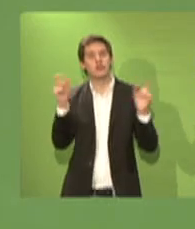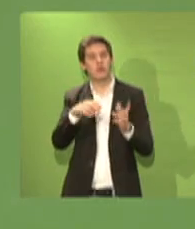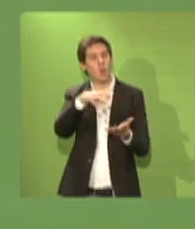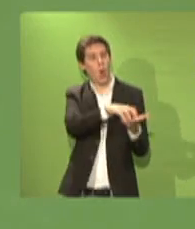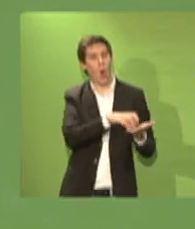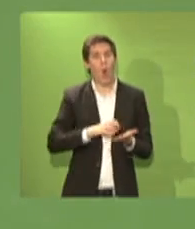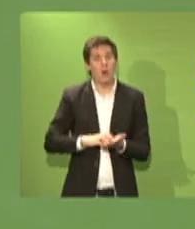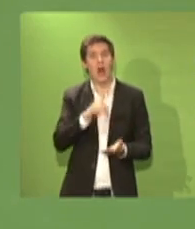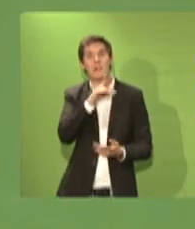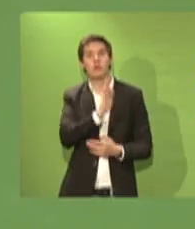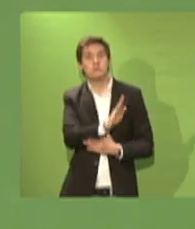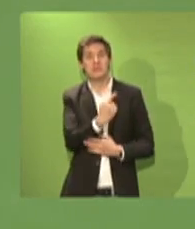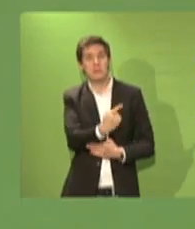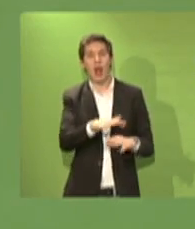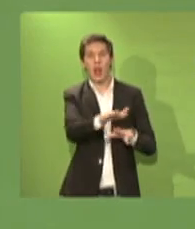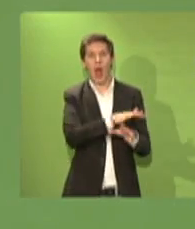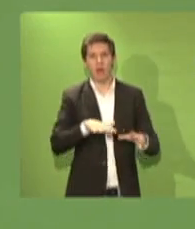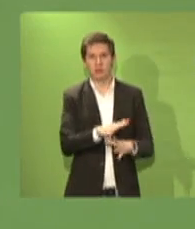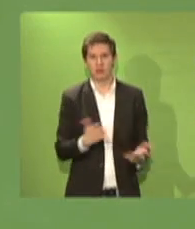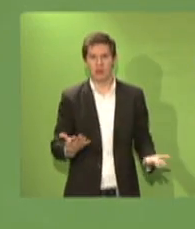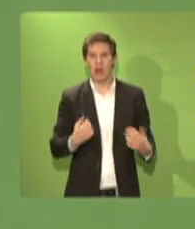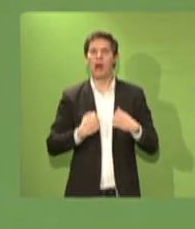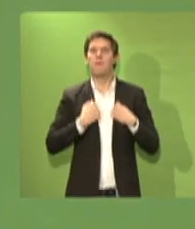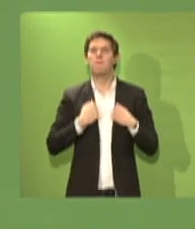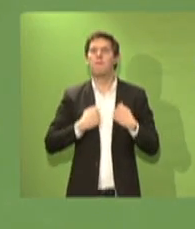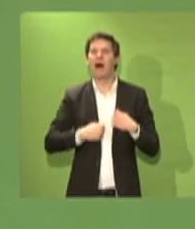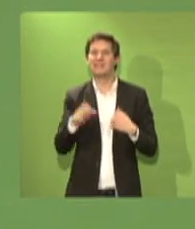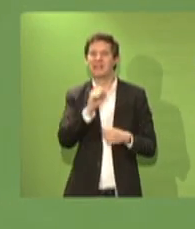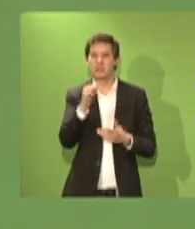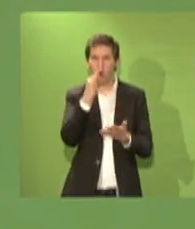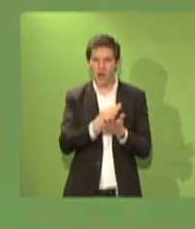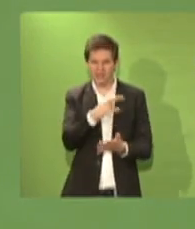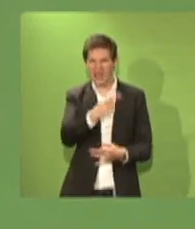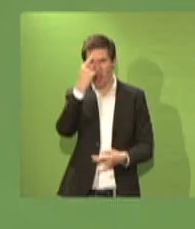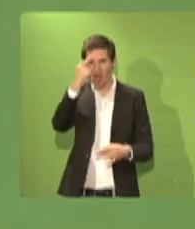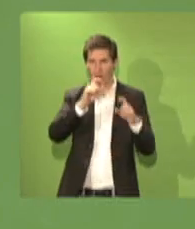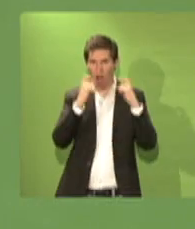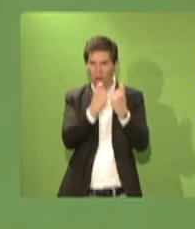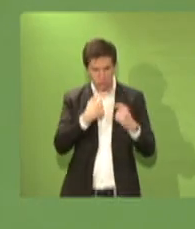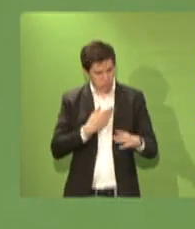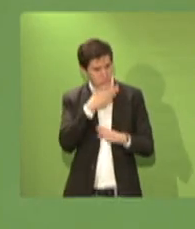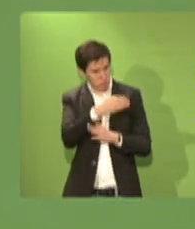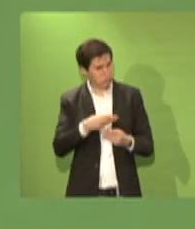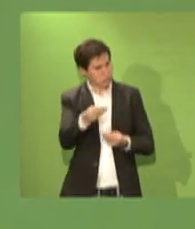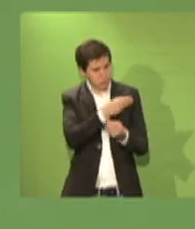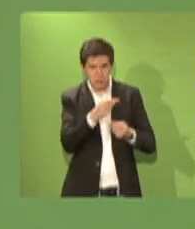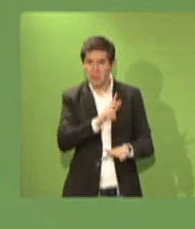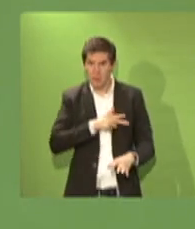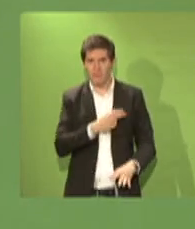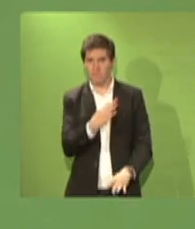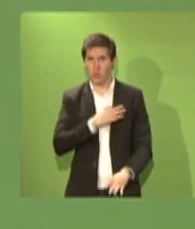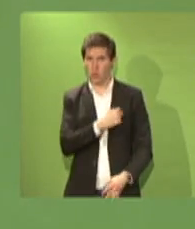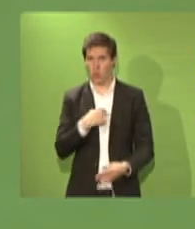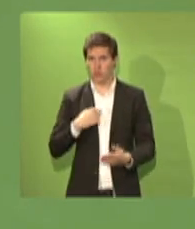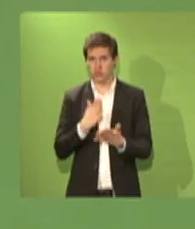Regionen. Bad Sassendorf, da waren noch ein paar interessierte Leute, die jetzt die Ratsfraktion bilden. Es hat sich gelohnt. Kinder und Jugendliche, die